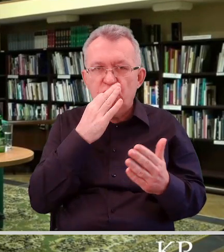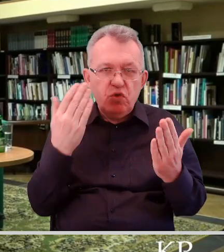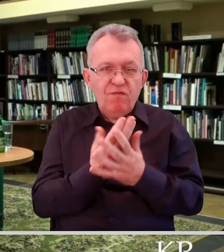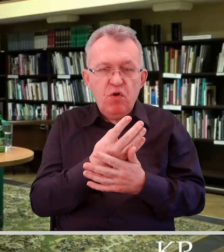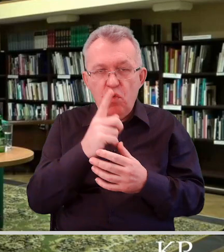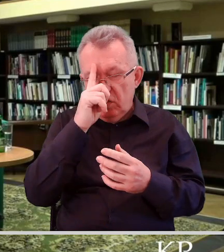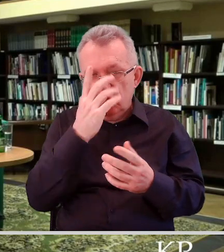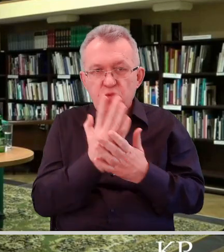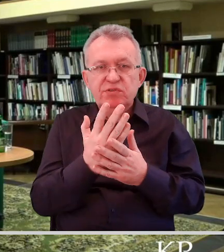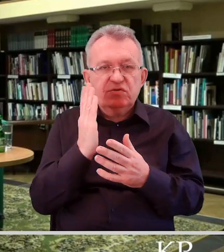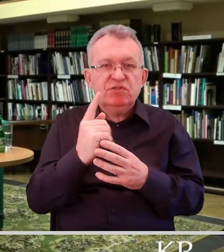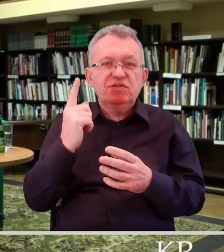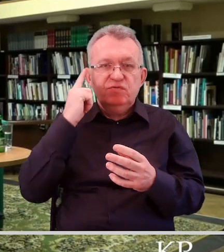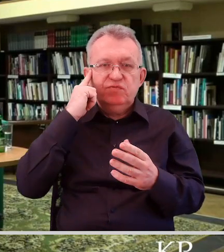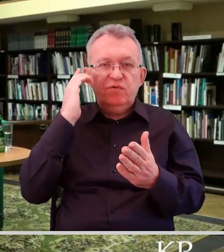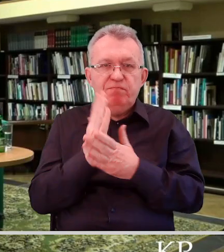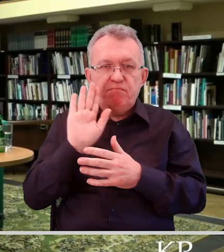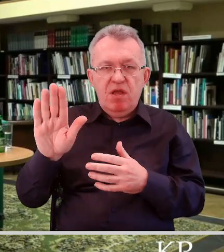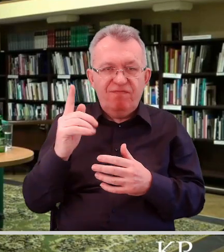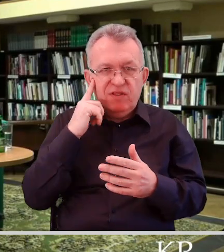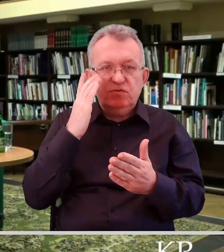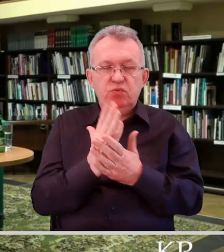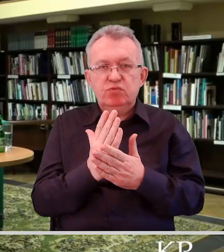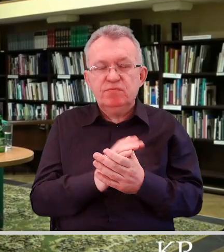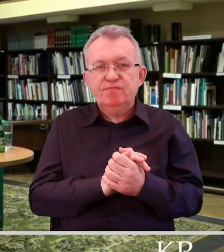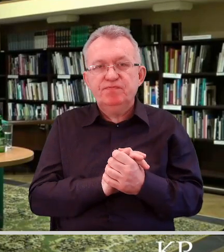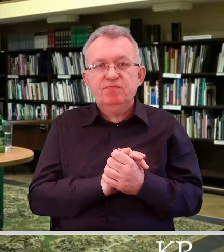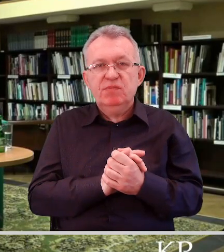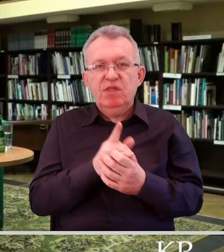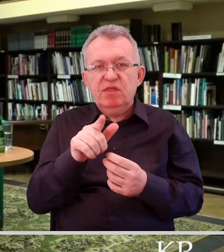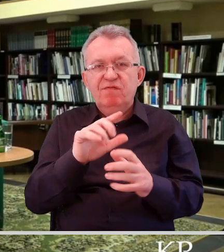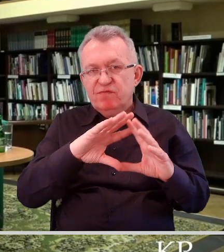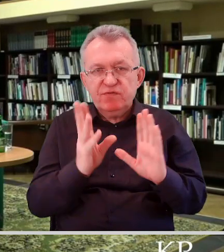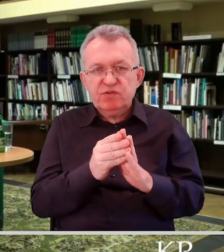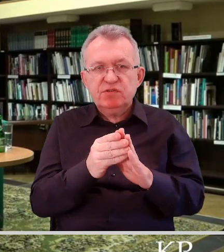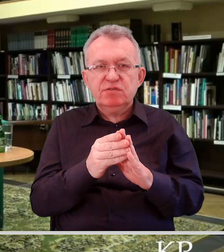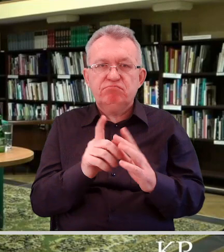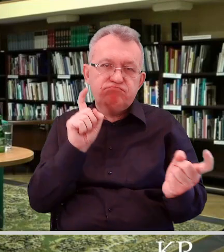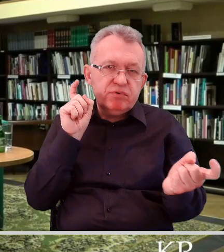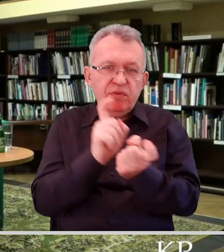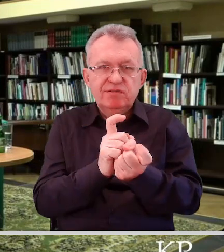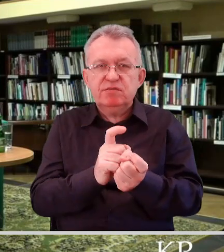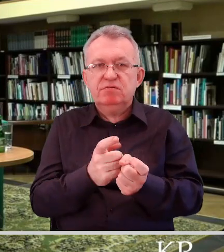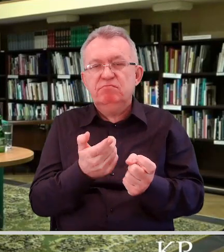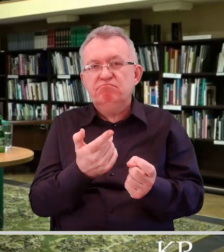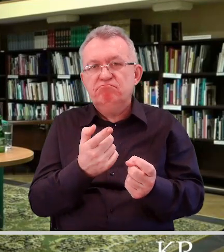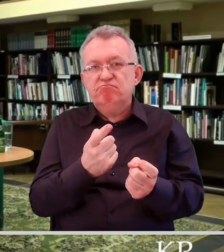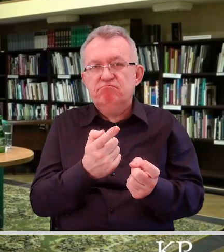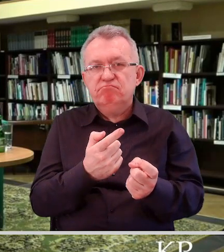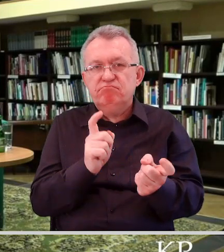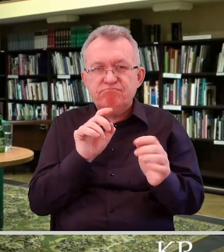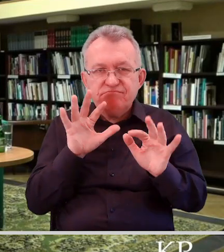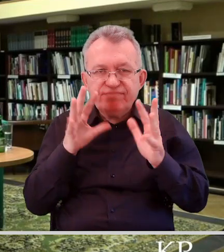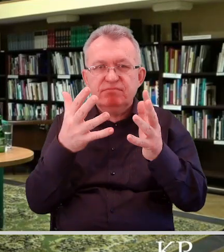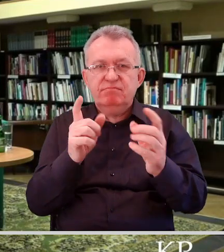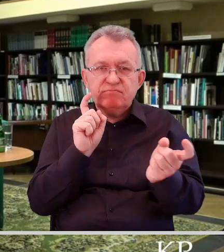którzy mają coraz większą świadomość tego. Także te wszystkie protesty przeciwko właśnie